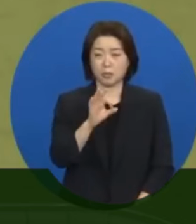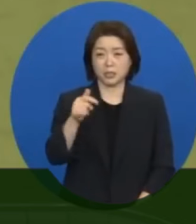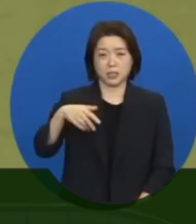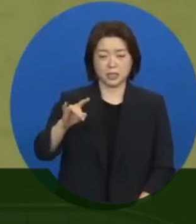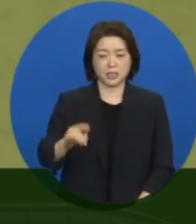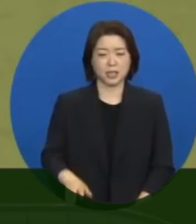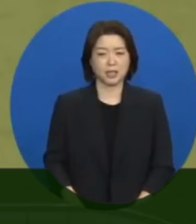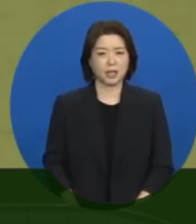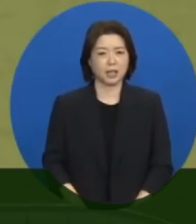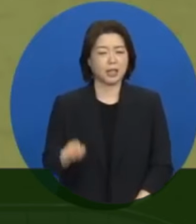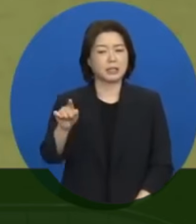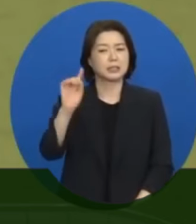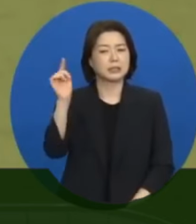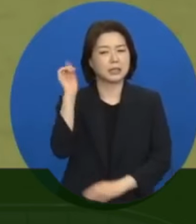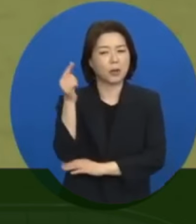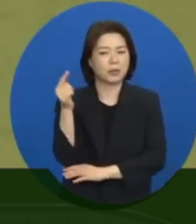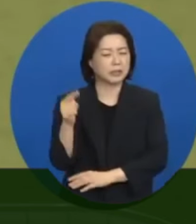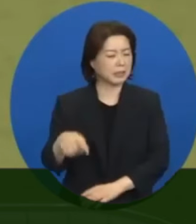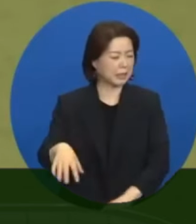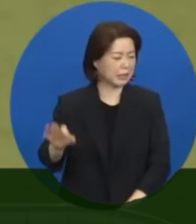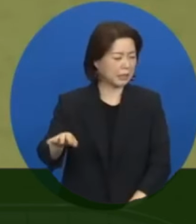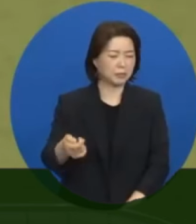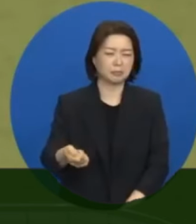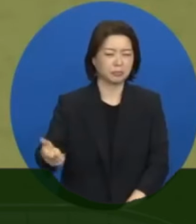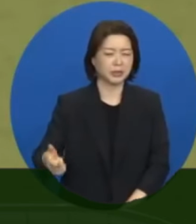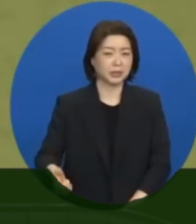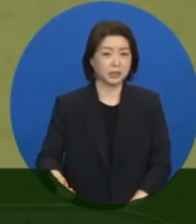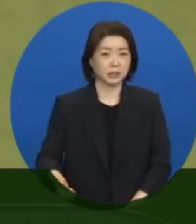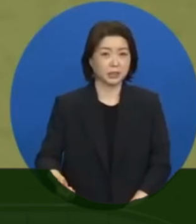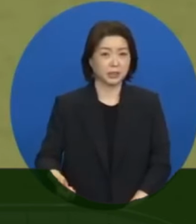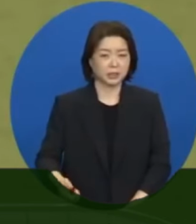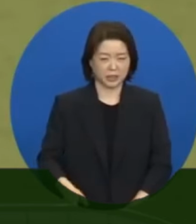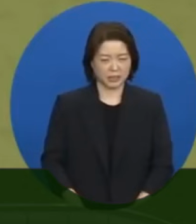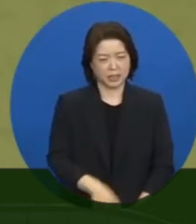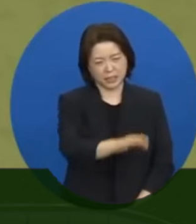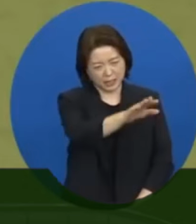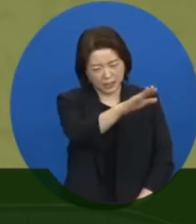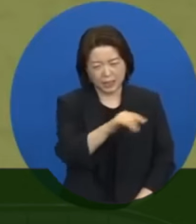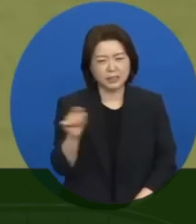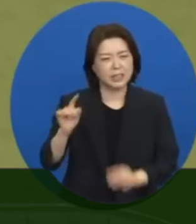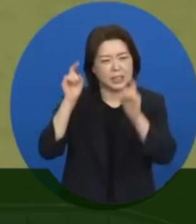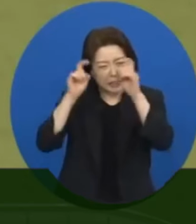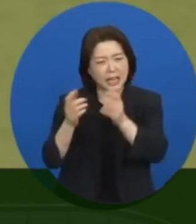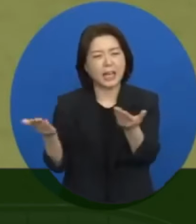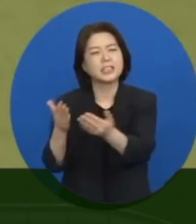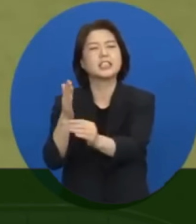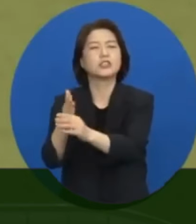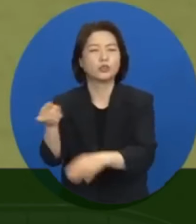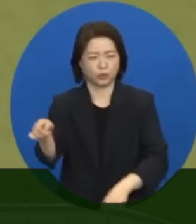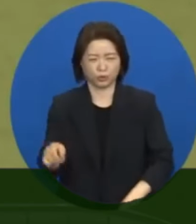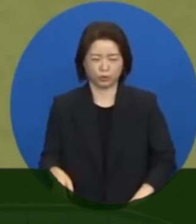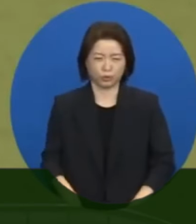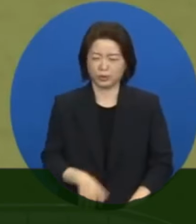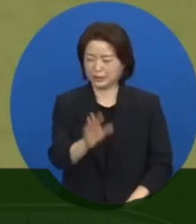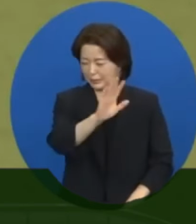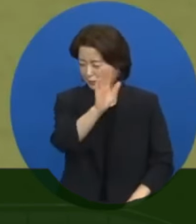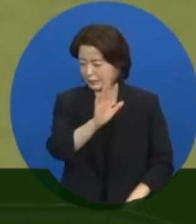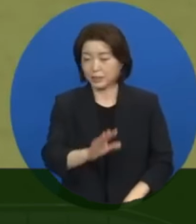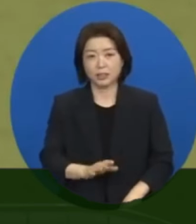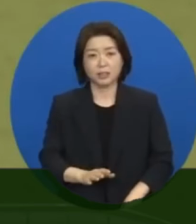때 그 조건 목자 양을 치고 있습니다이 얘기잖아요 11절에 그는 양을 지키 지키고